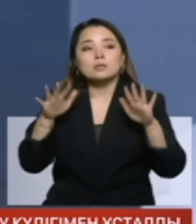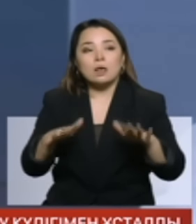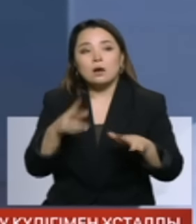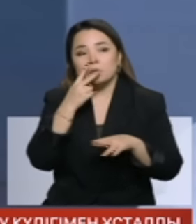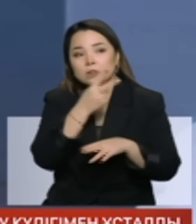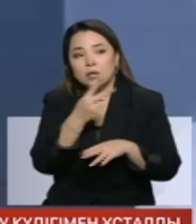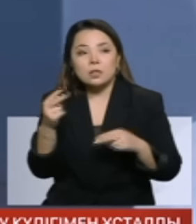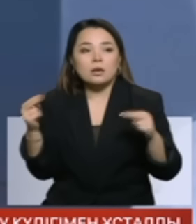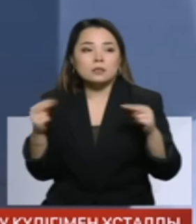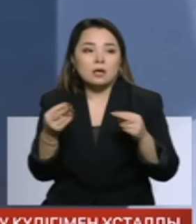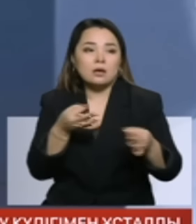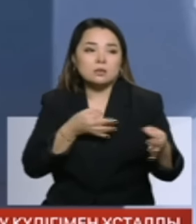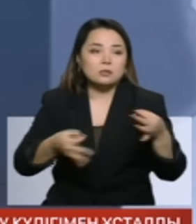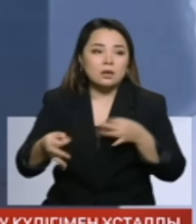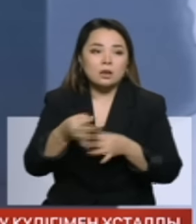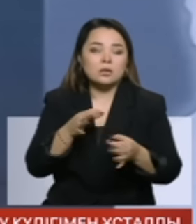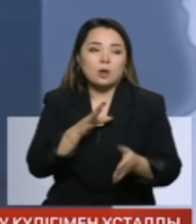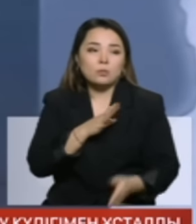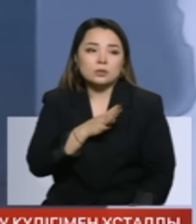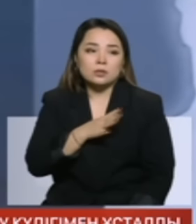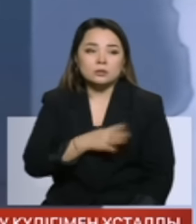барып, куәгерлермен тілдесіп келген болатын.